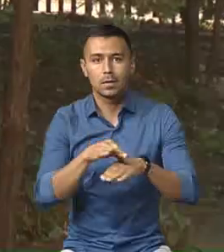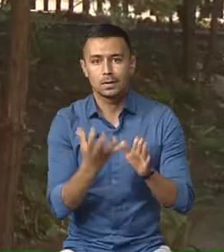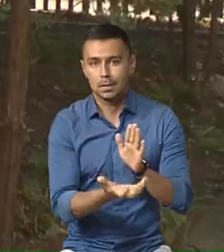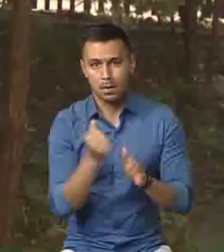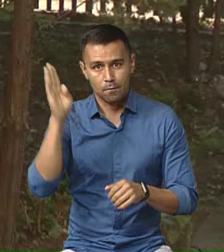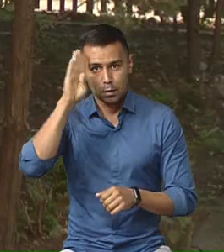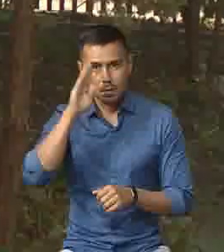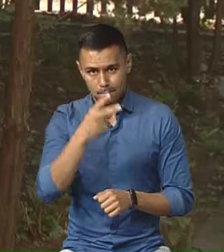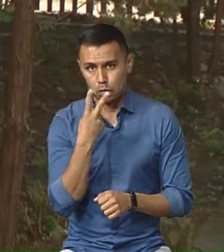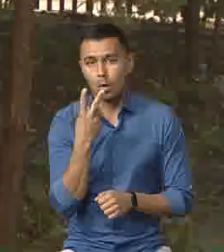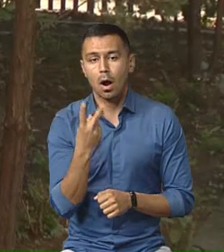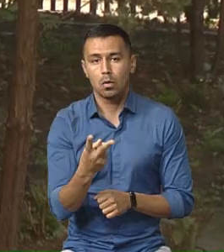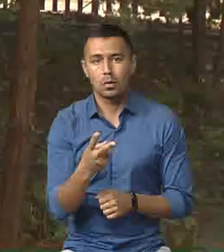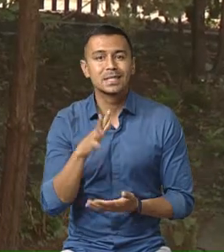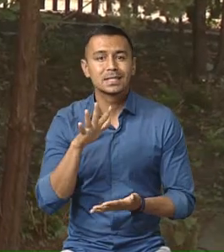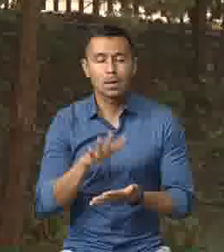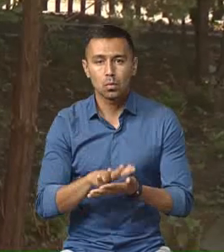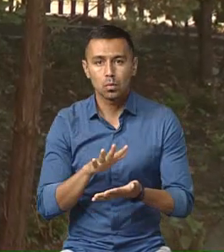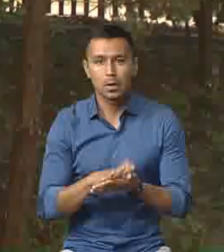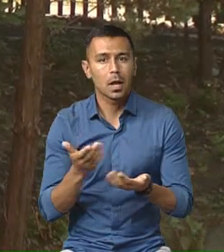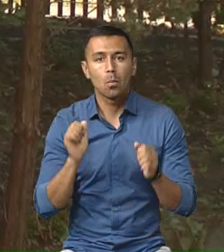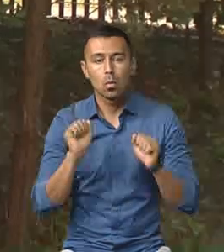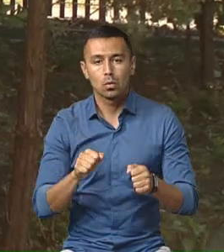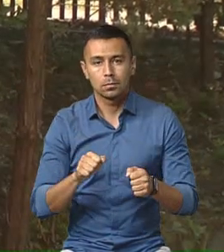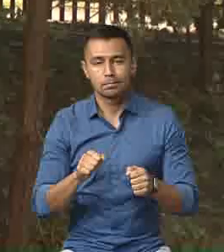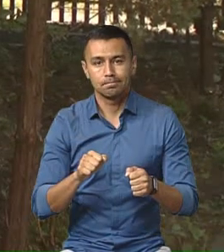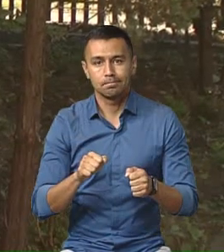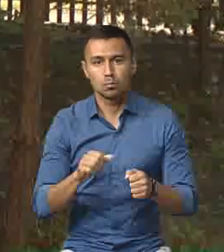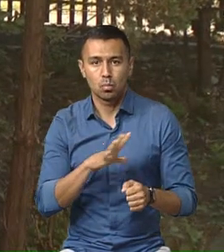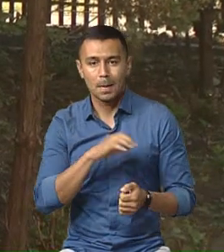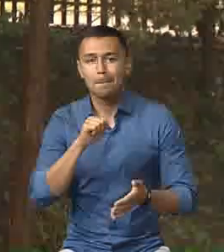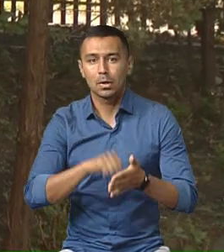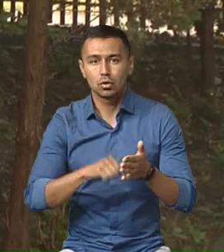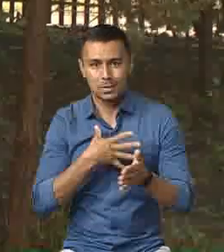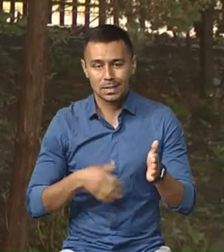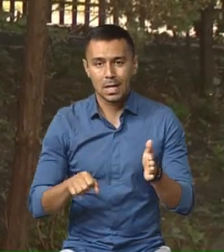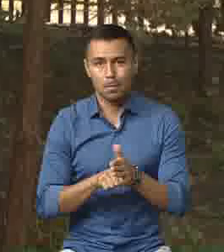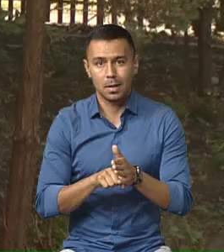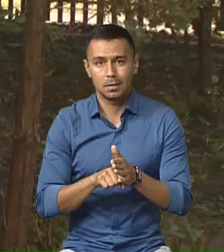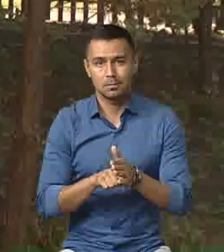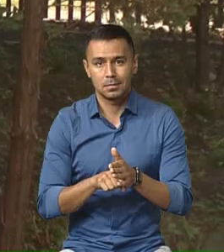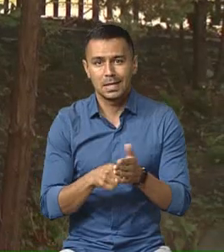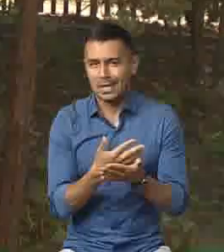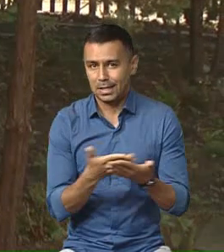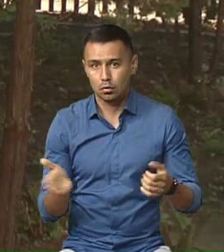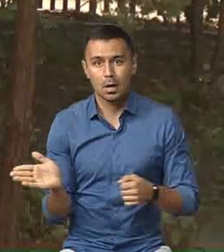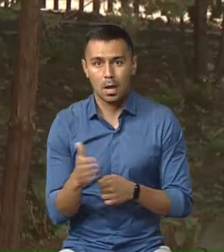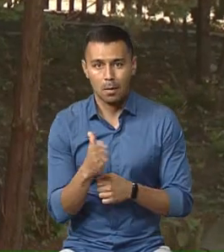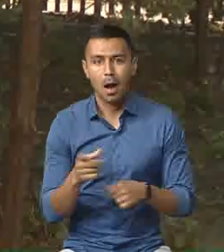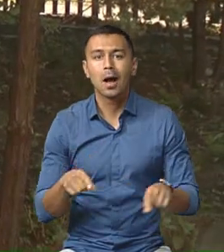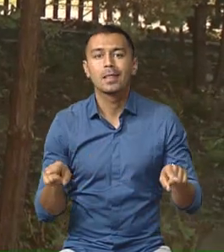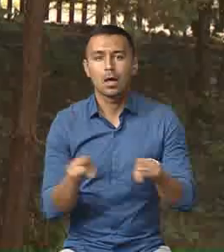води. Візуального забруднення, яке би могло спричинити загибель водних біоресурсів, а